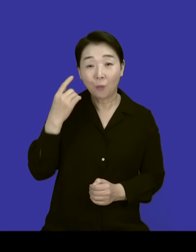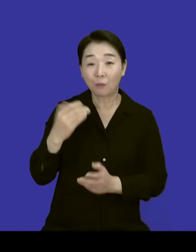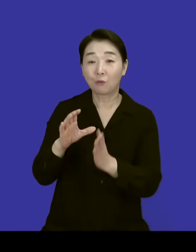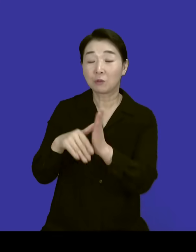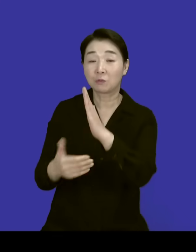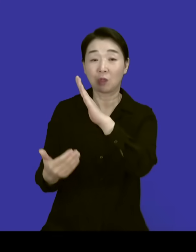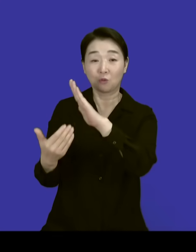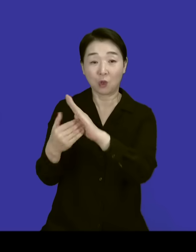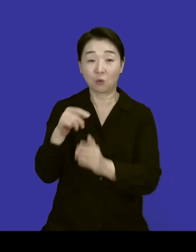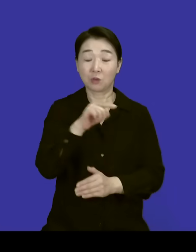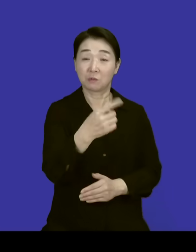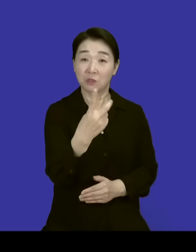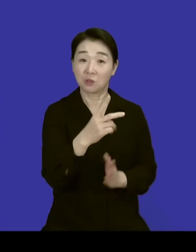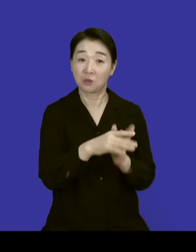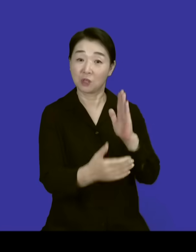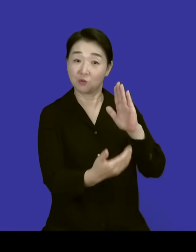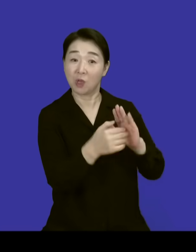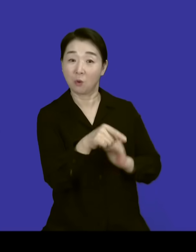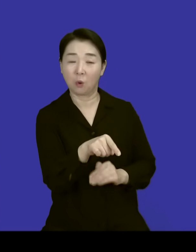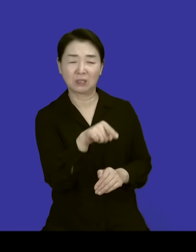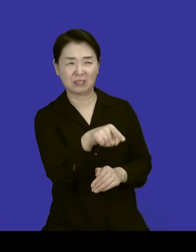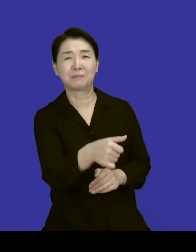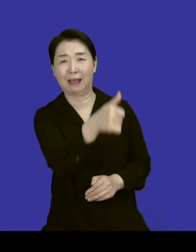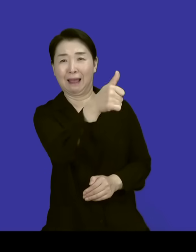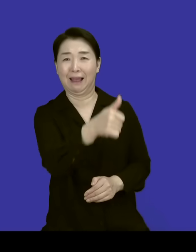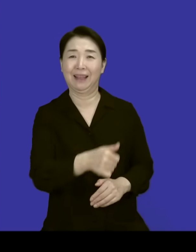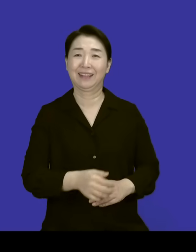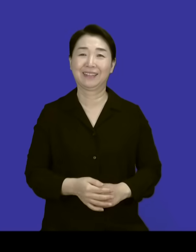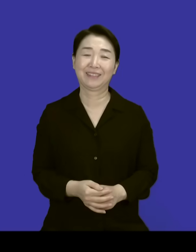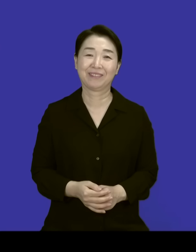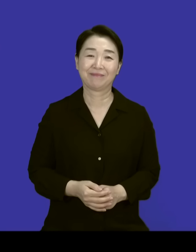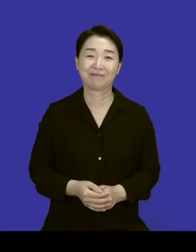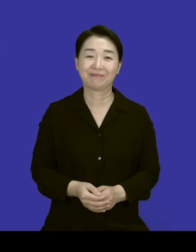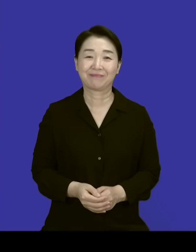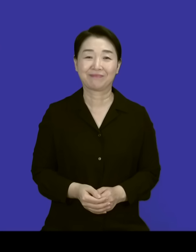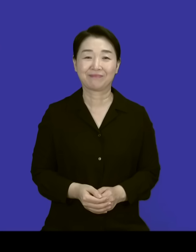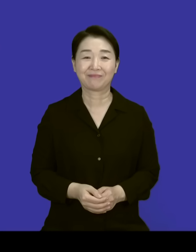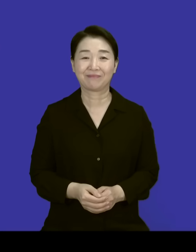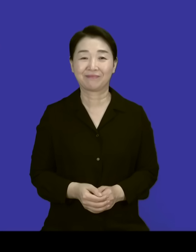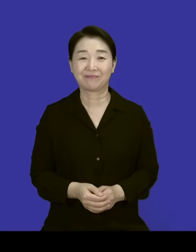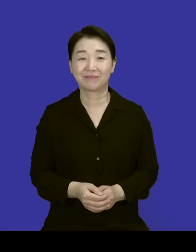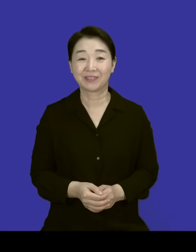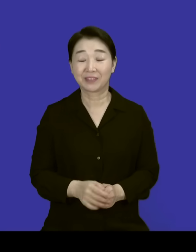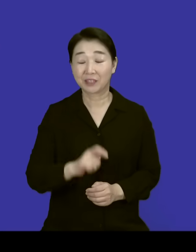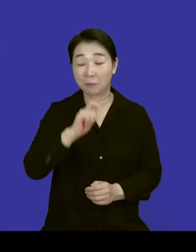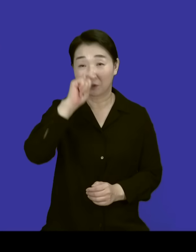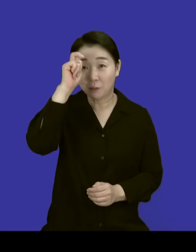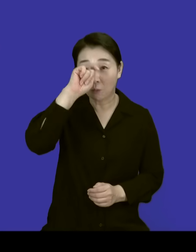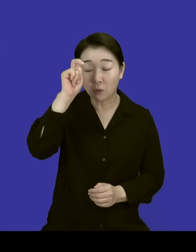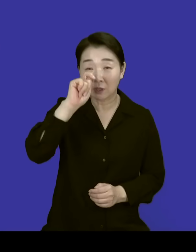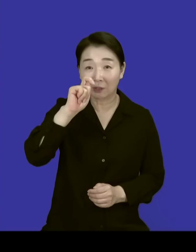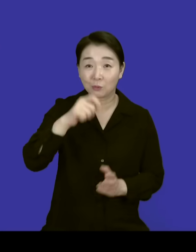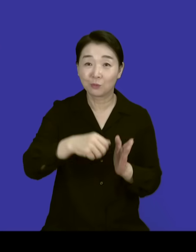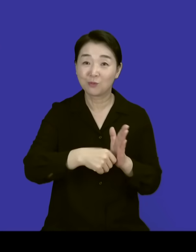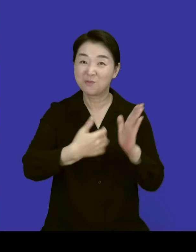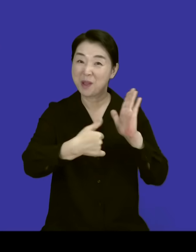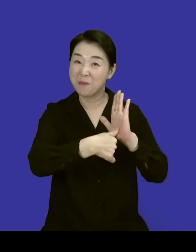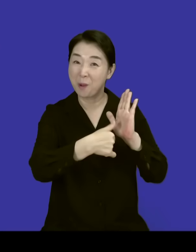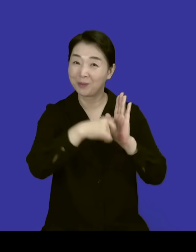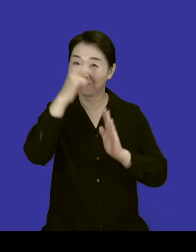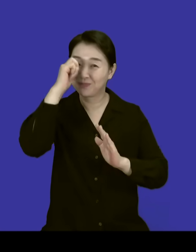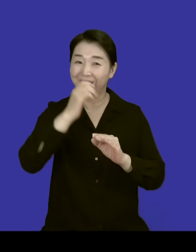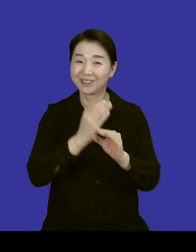최고 이거네. 이쪽이 더 날 거예요. 지금 저보다. 이게? 예, 이쪽이 더 날 거예요. 그렇구나. 그래서 모자도 명품 쓰고 오셨잖아요. 아,